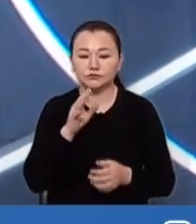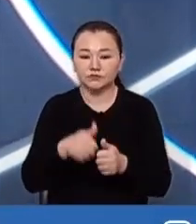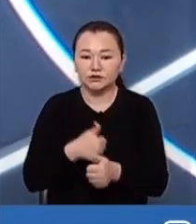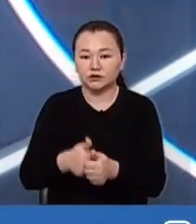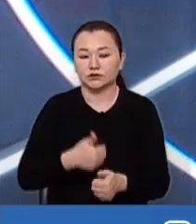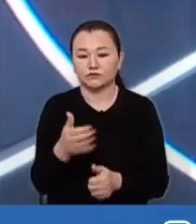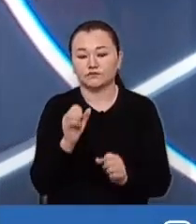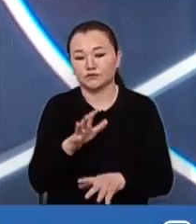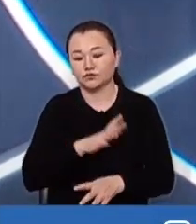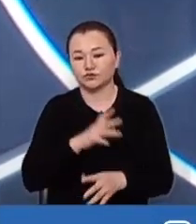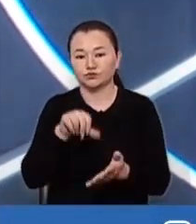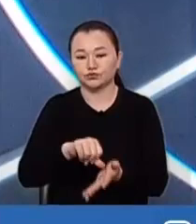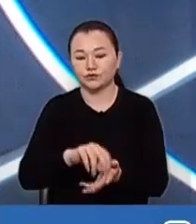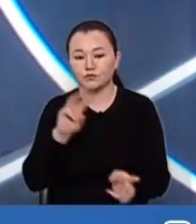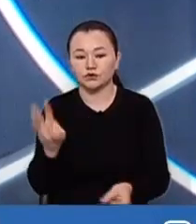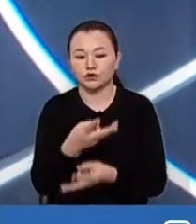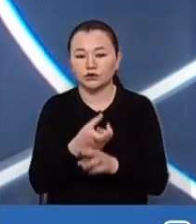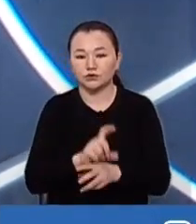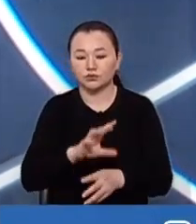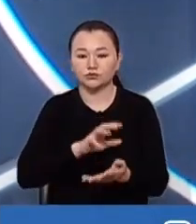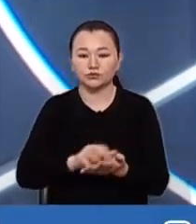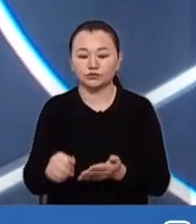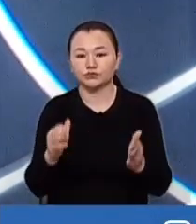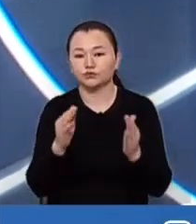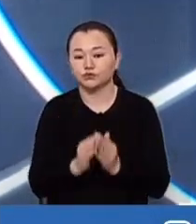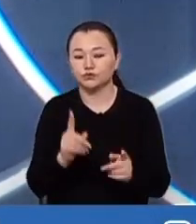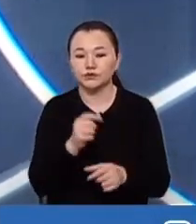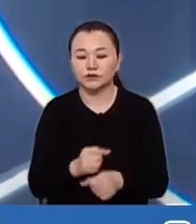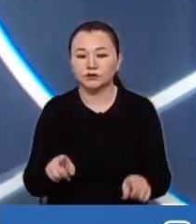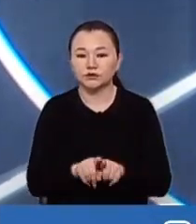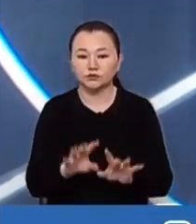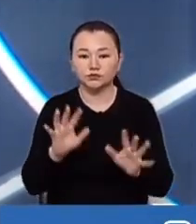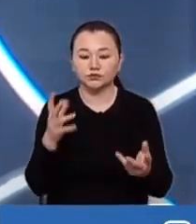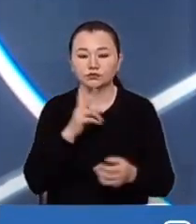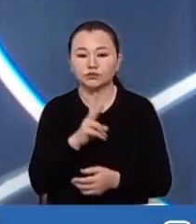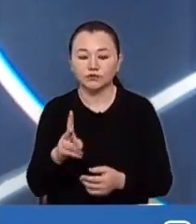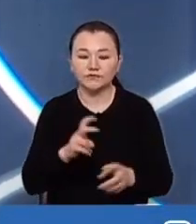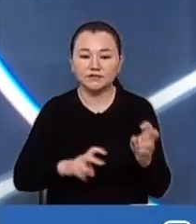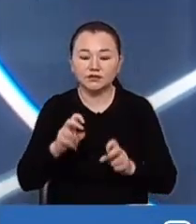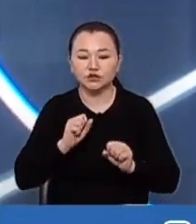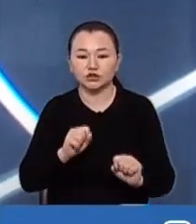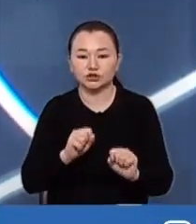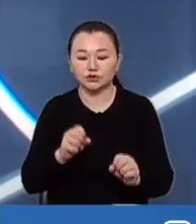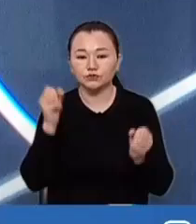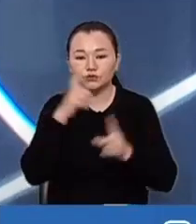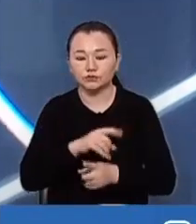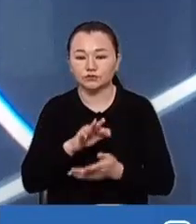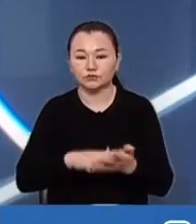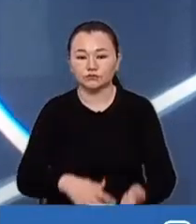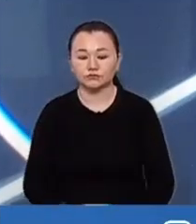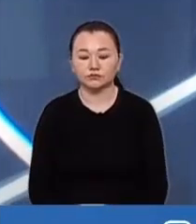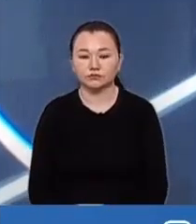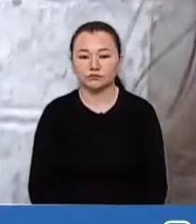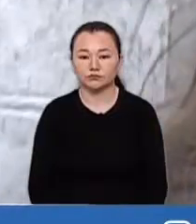ее и, возможно, причастен к пожару, который уничтожил дом. Что делать в таких случаях? У кого искать защиты? Узнавала Людмила